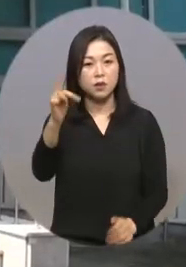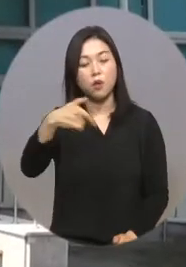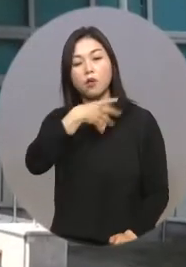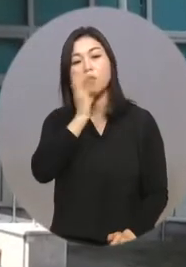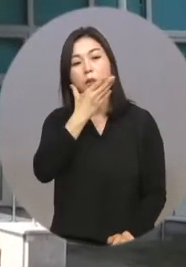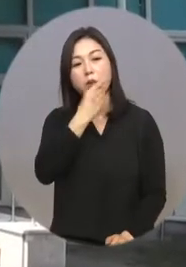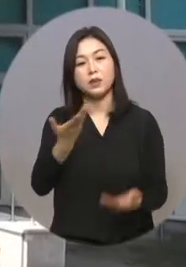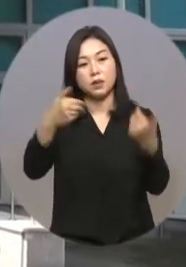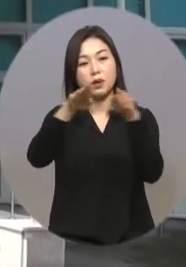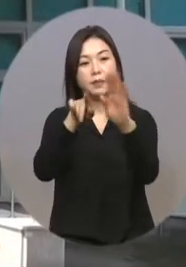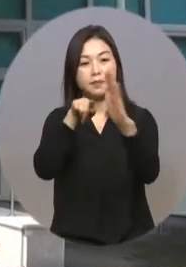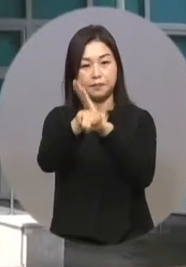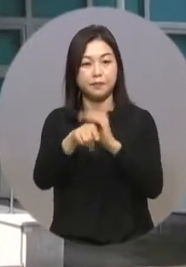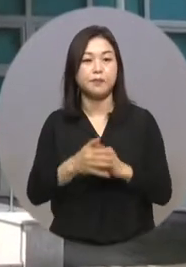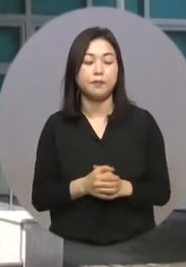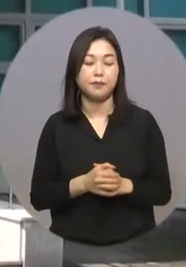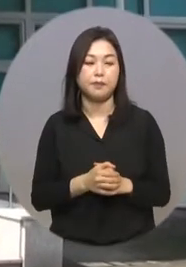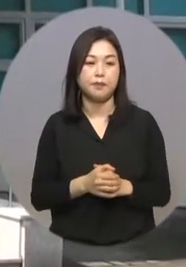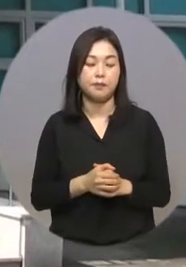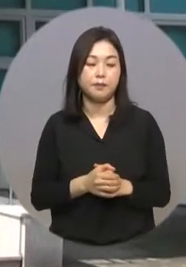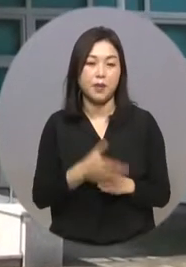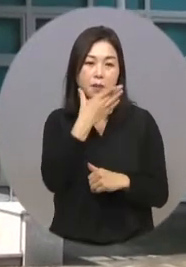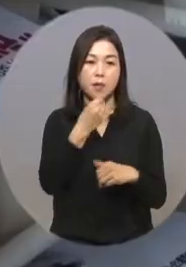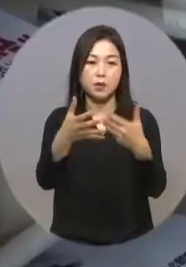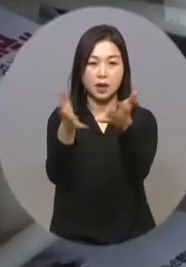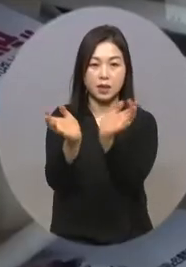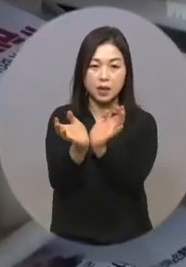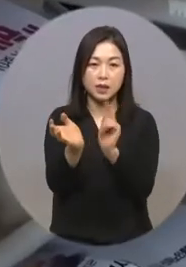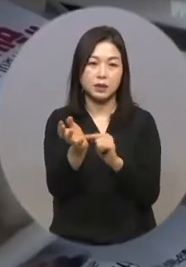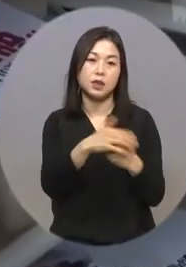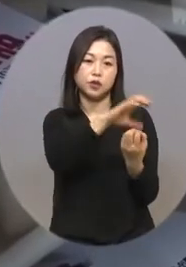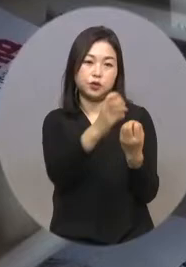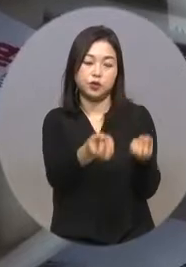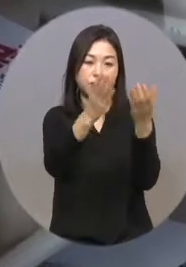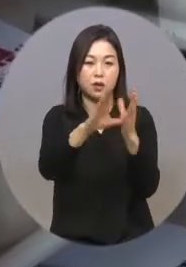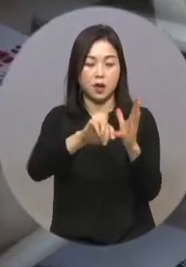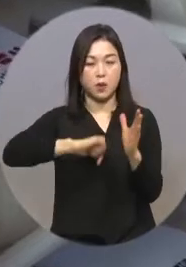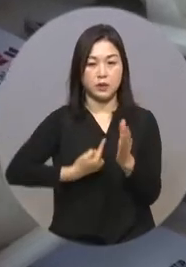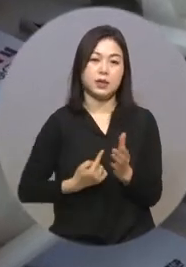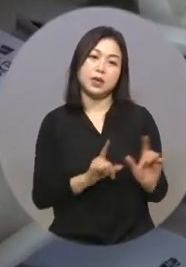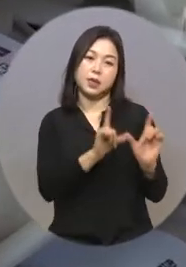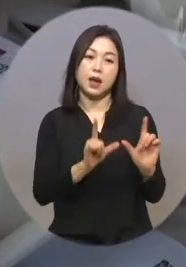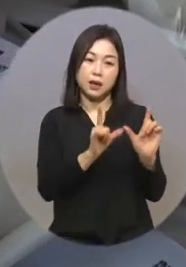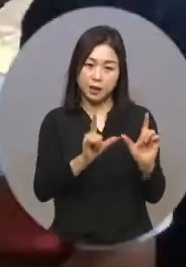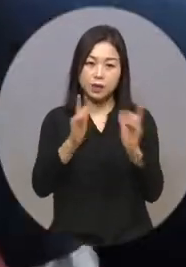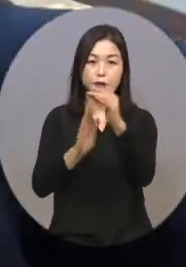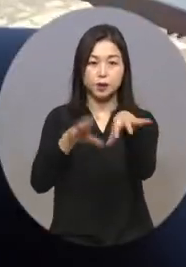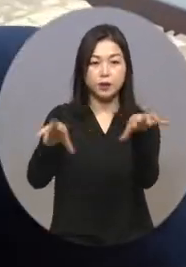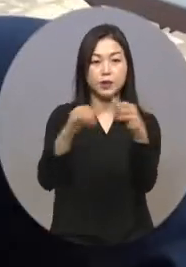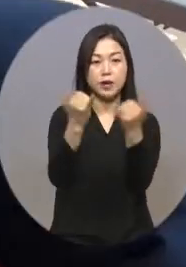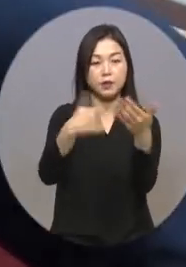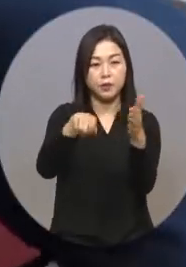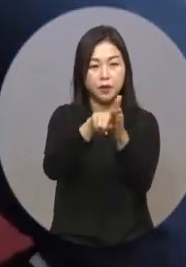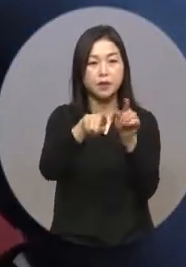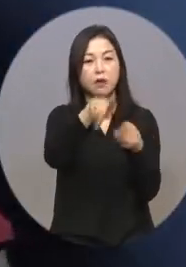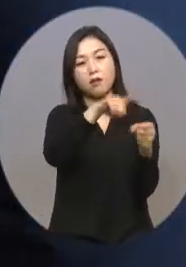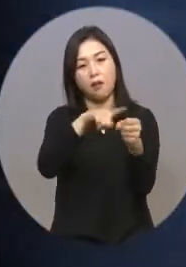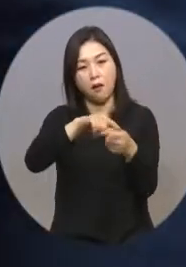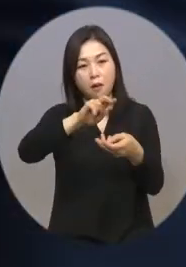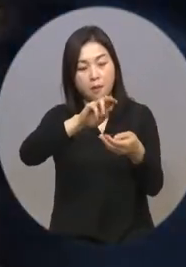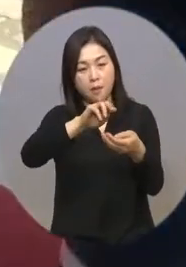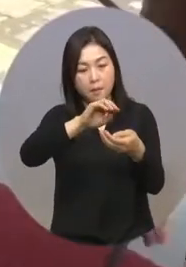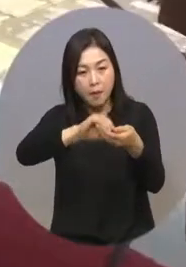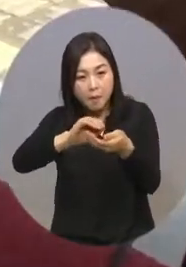찾았습니다 봉사단은 한가위에 홀로 보내야 하는 이웃을 위해 성 편을 준비했습니다 어른들을 방문하고